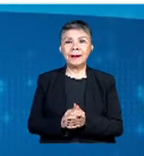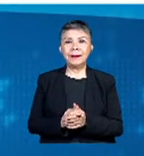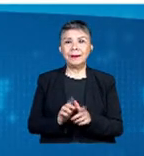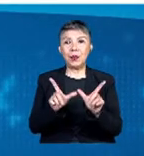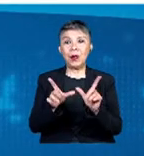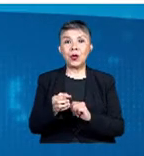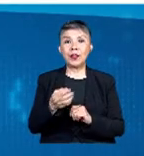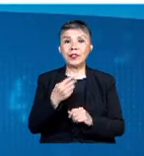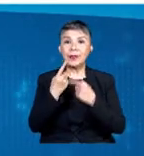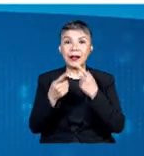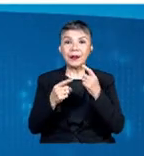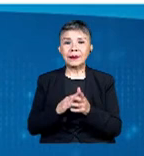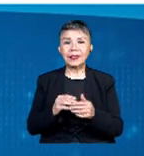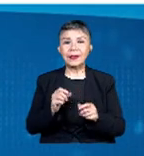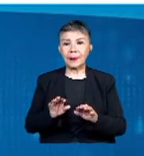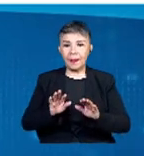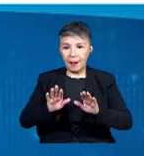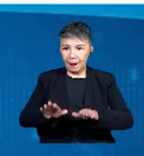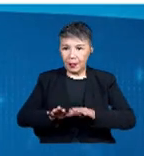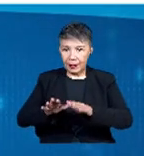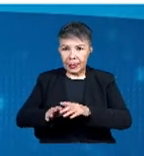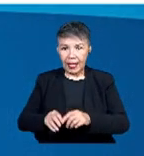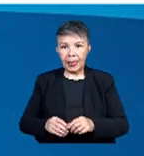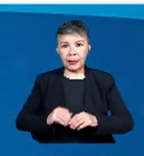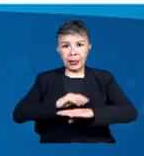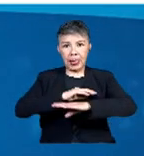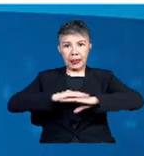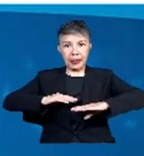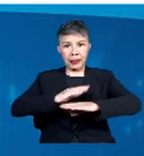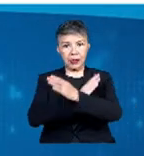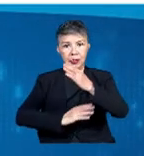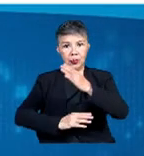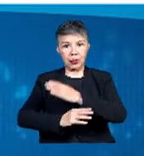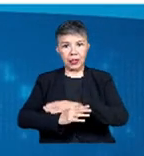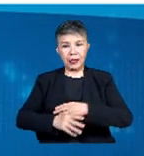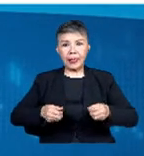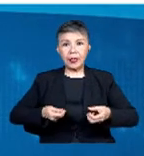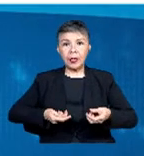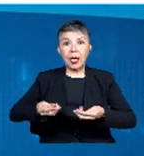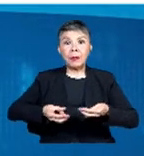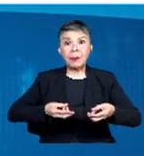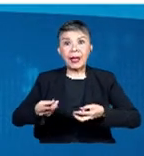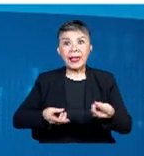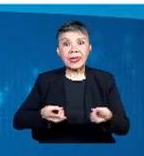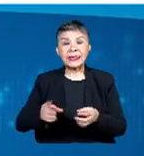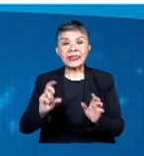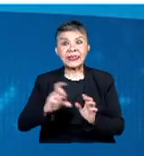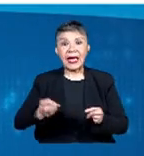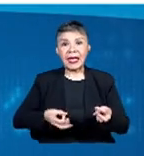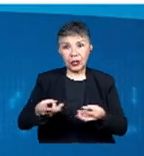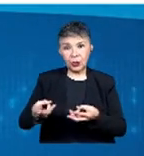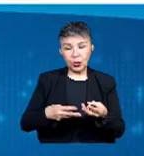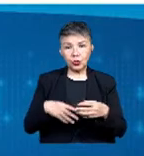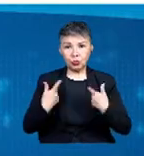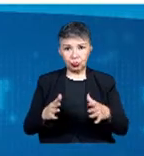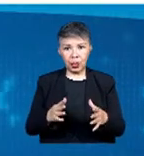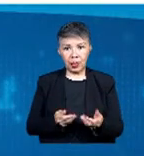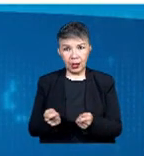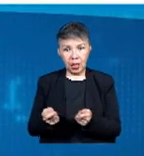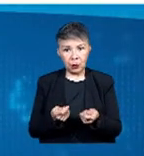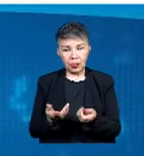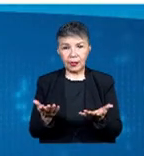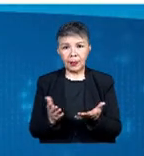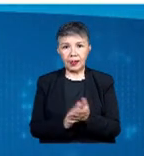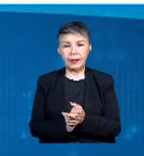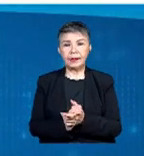sampaikan terkait dengan pembinaan atlet ataupun juga implementasi ya yang memang sudah dilakukan dan tadi